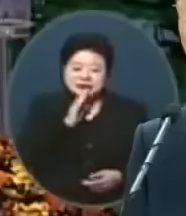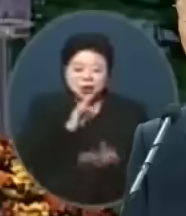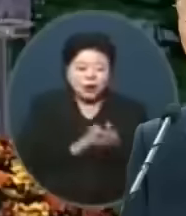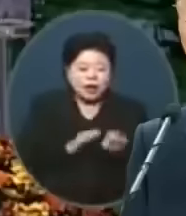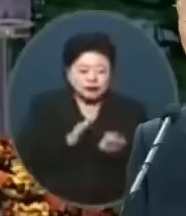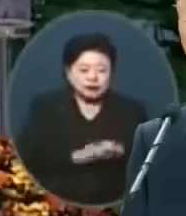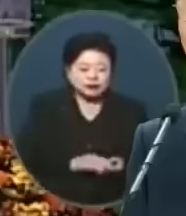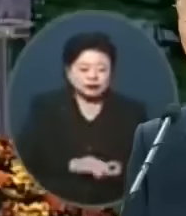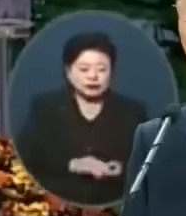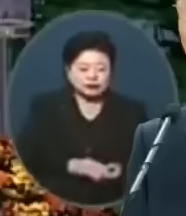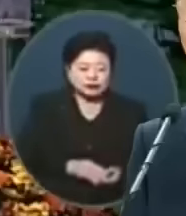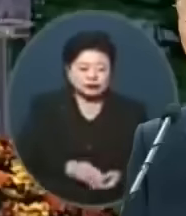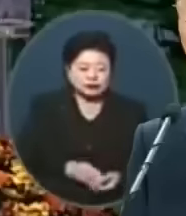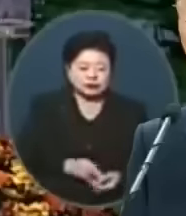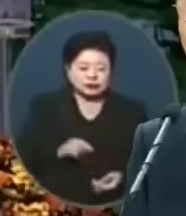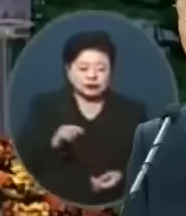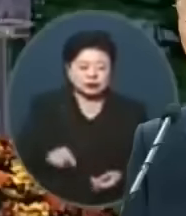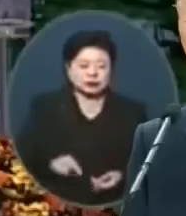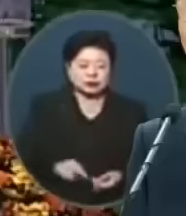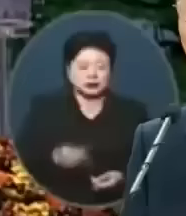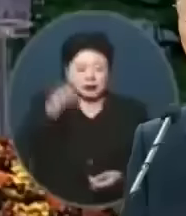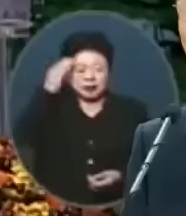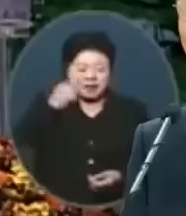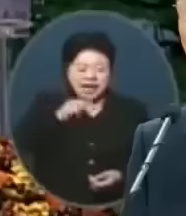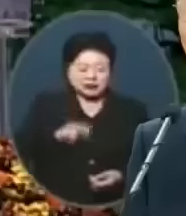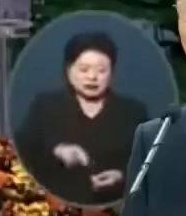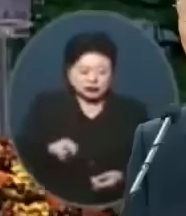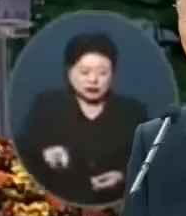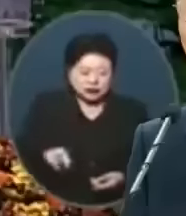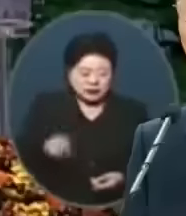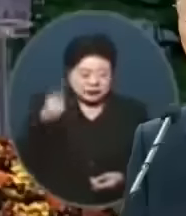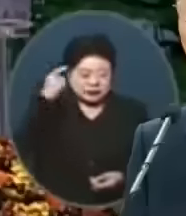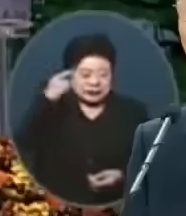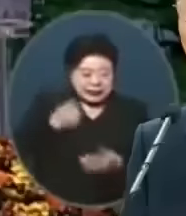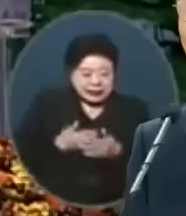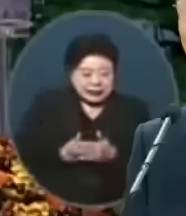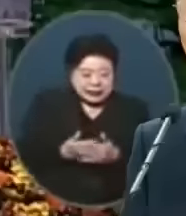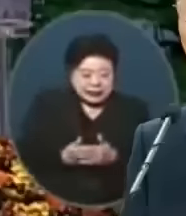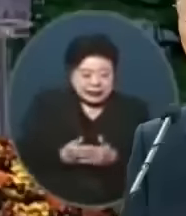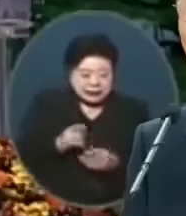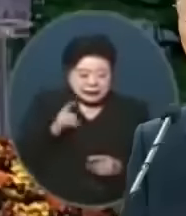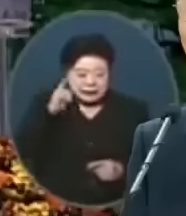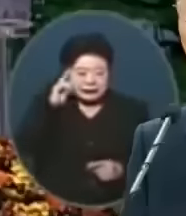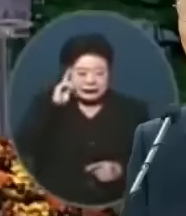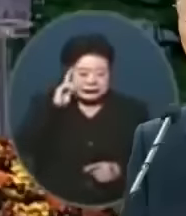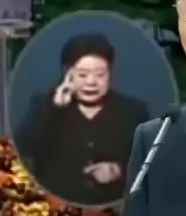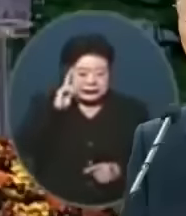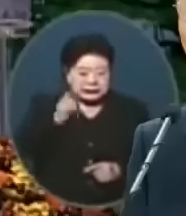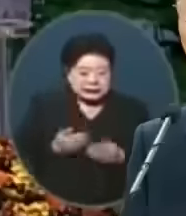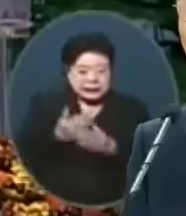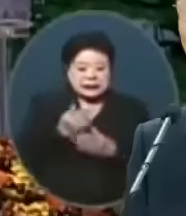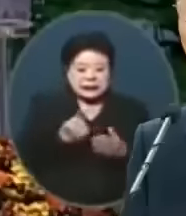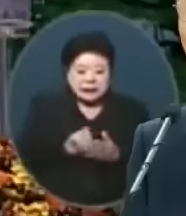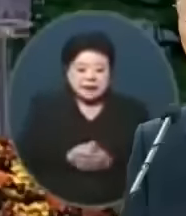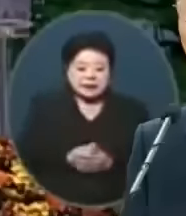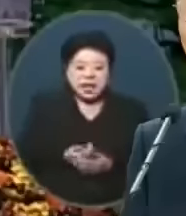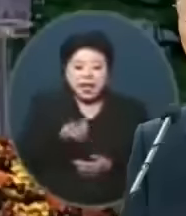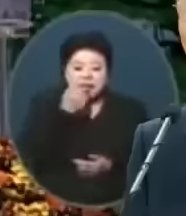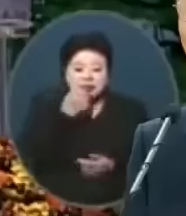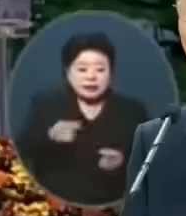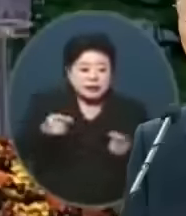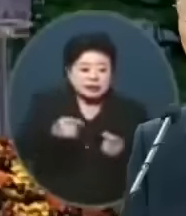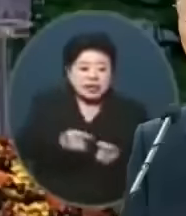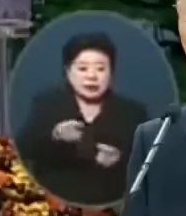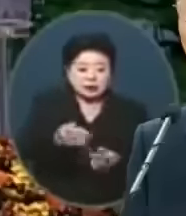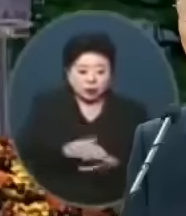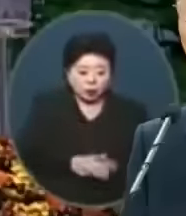화투를 치거나 장기하거나 바둑 뜨면 긴장을 하고 스트레스에 걸려서 생명이 짧아진다는